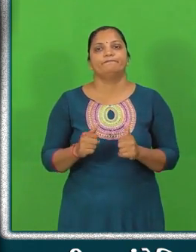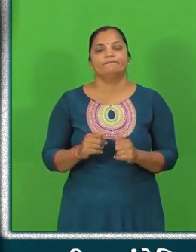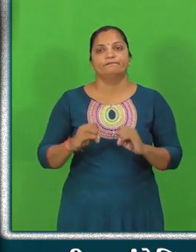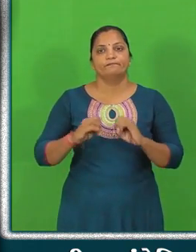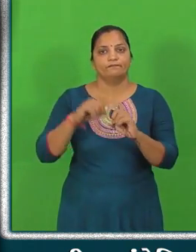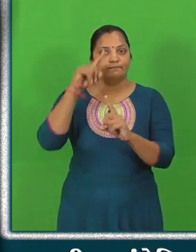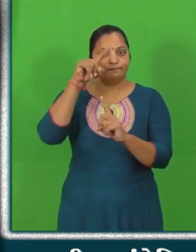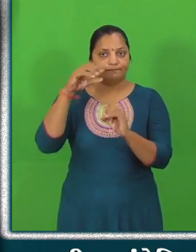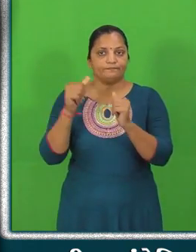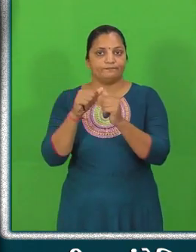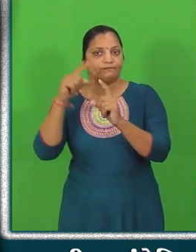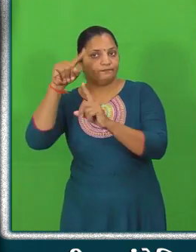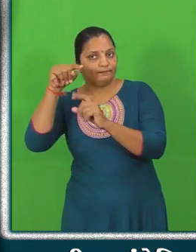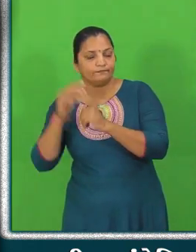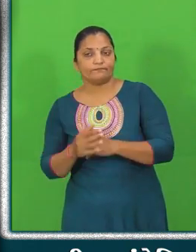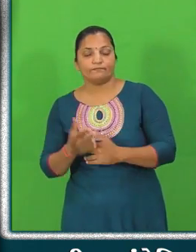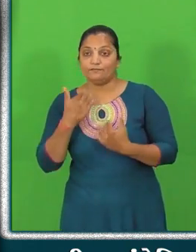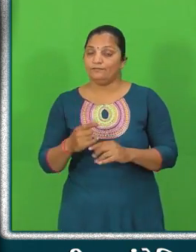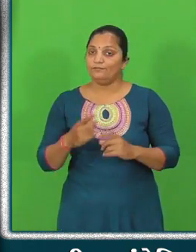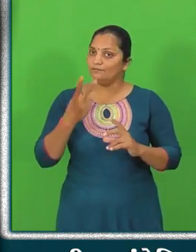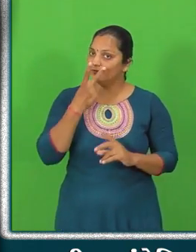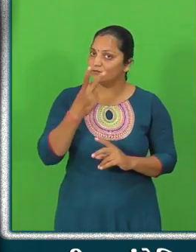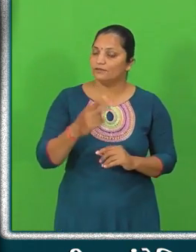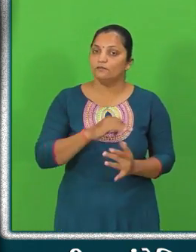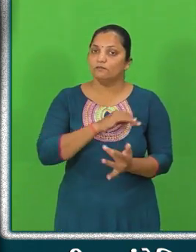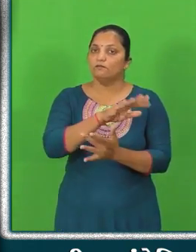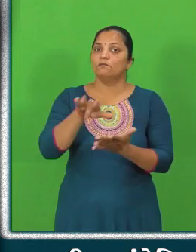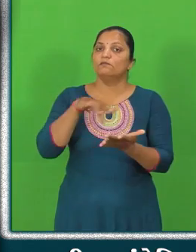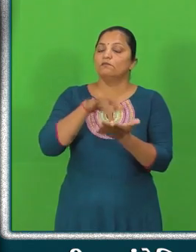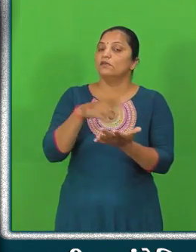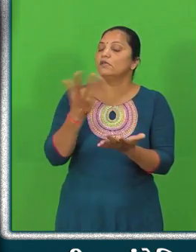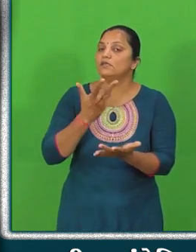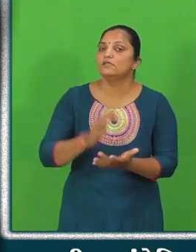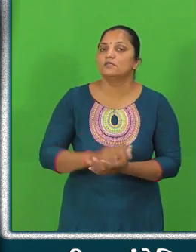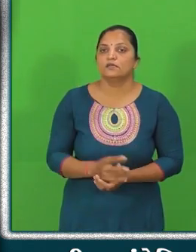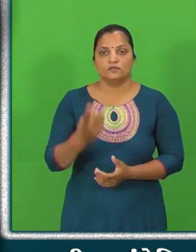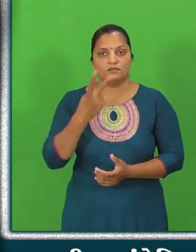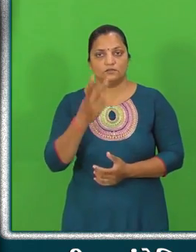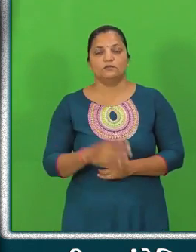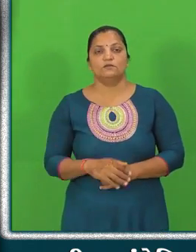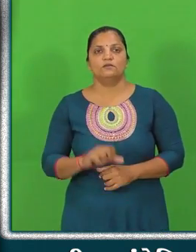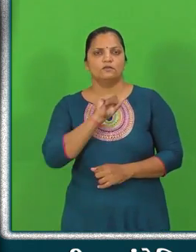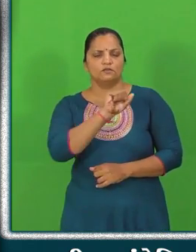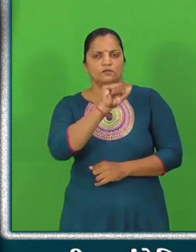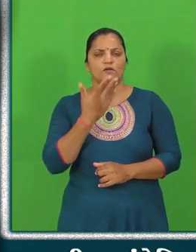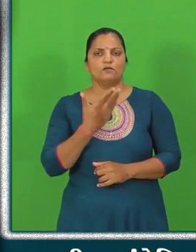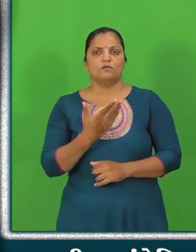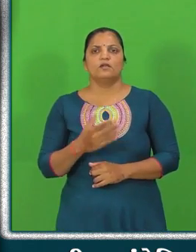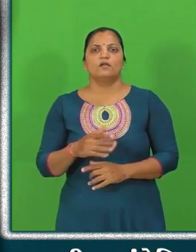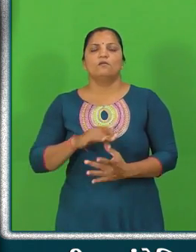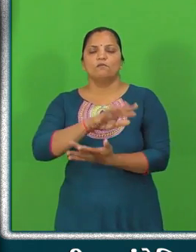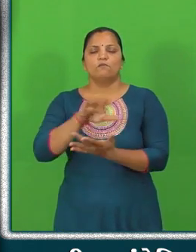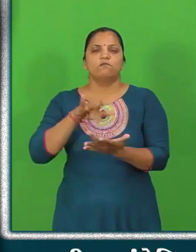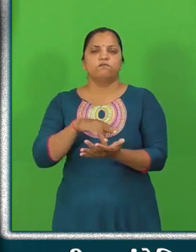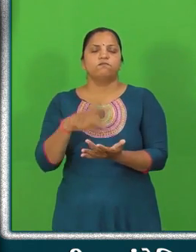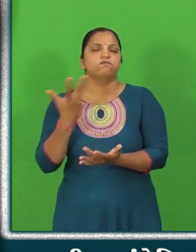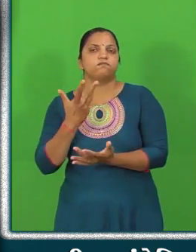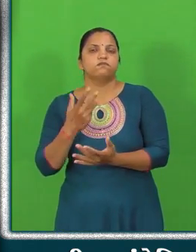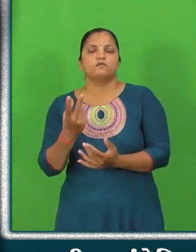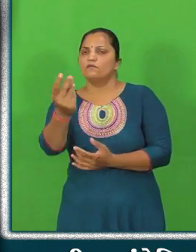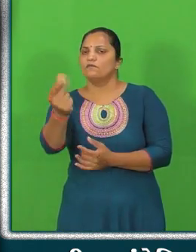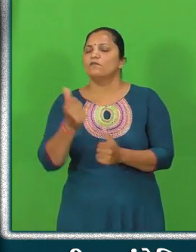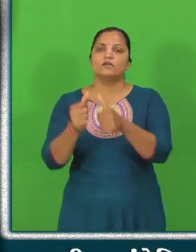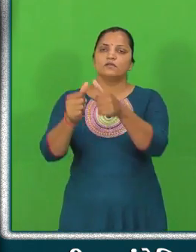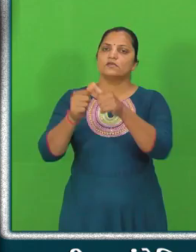ઇઝ ઇટ ક્લિયર? હવે તમારે જોવાનું છે એનું સ્થાન ક્યાં હશે. તમારે વસ્તુનું સ્થાન જોવાનું છે ક્યાં છે, ઝડપથી